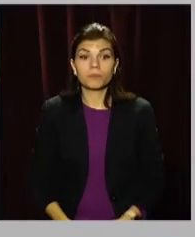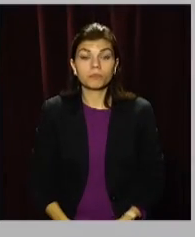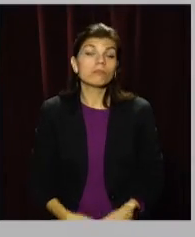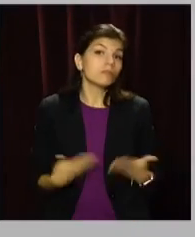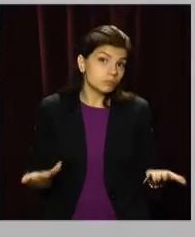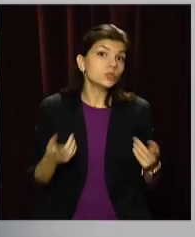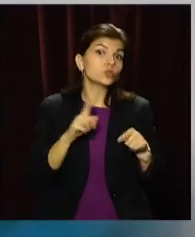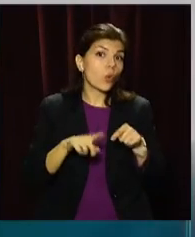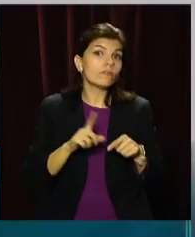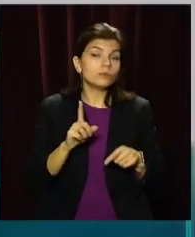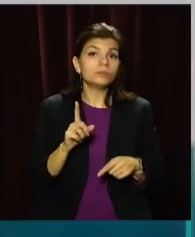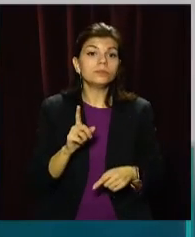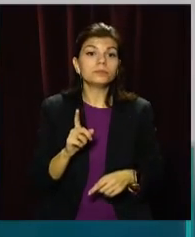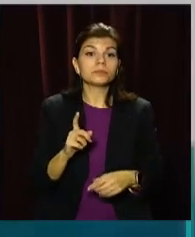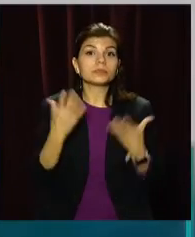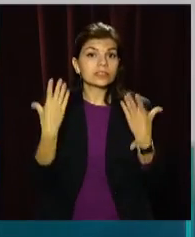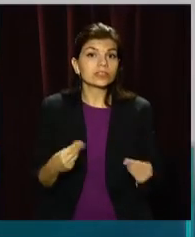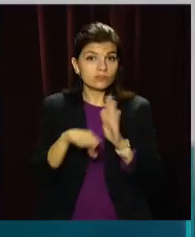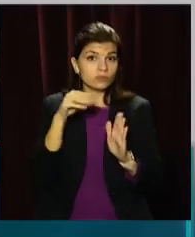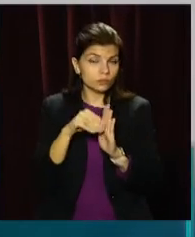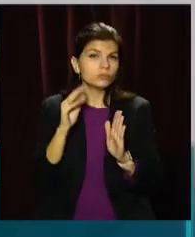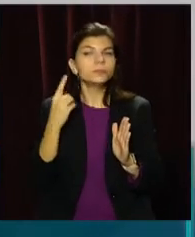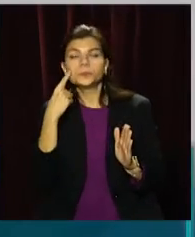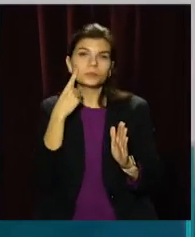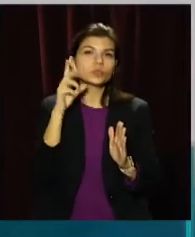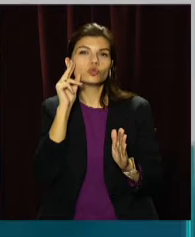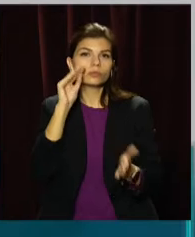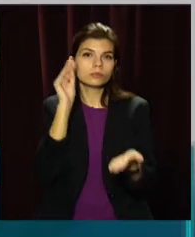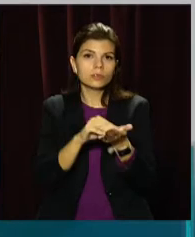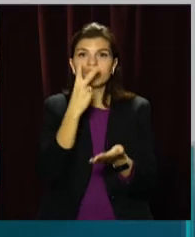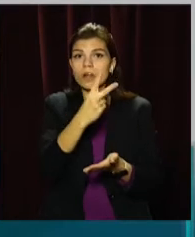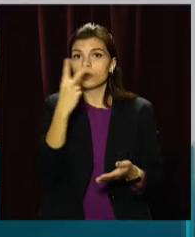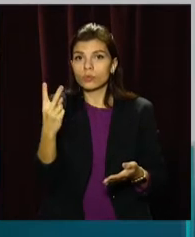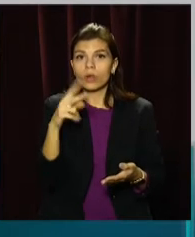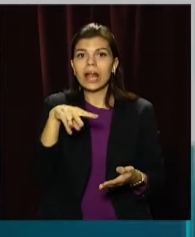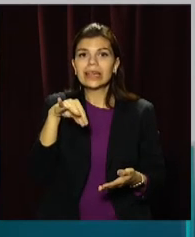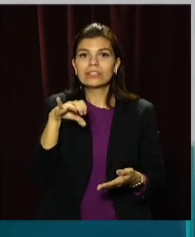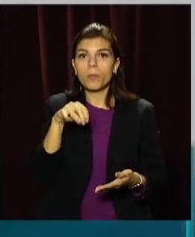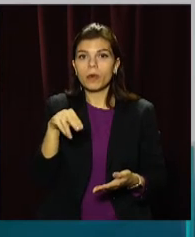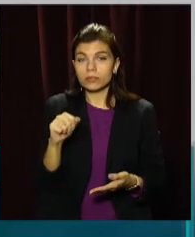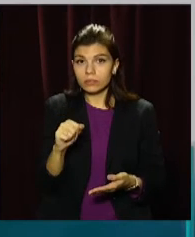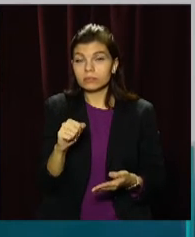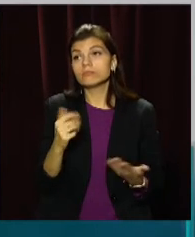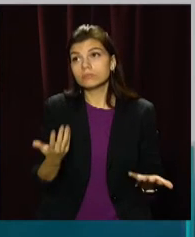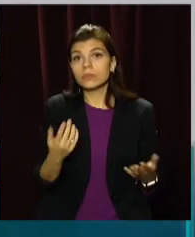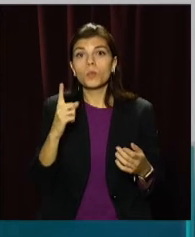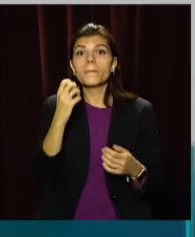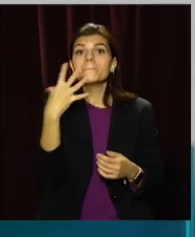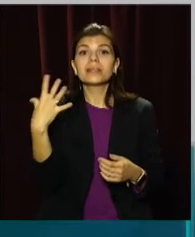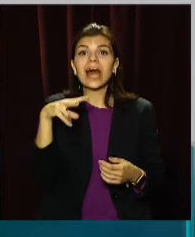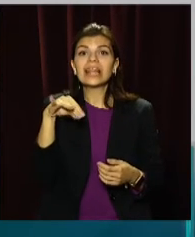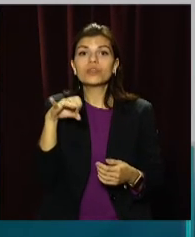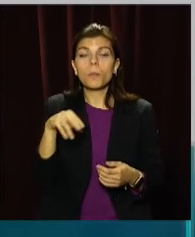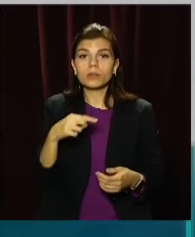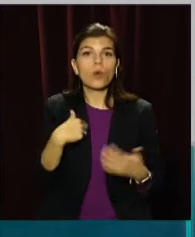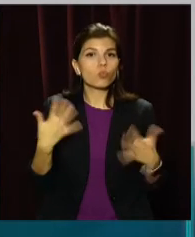Швидше за все, що день виборів буде призначений 22 листопада, оскільки 15 листопада